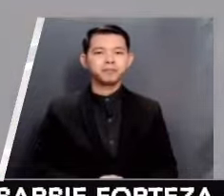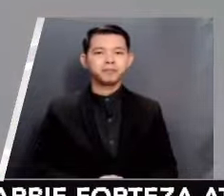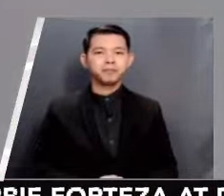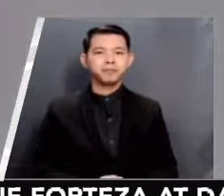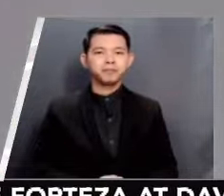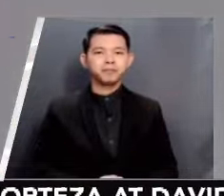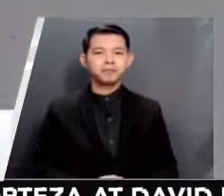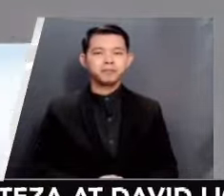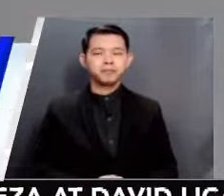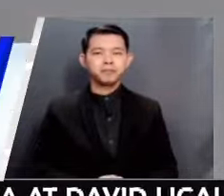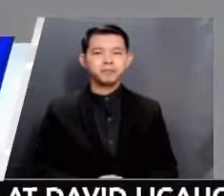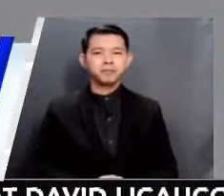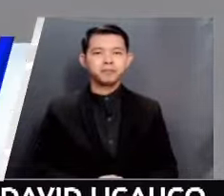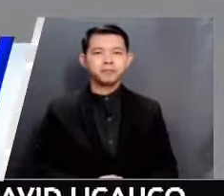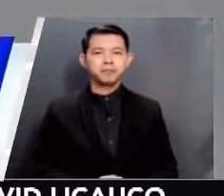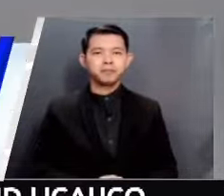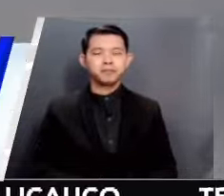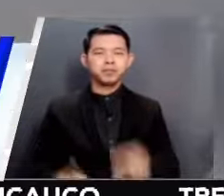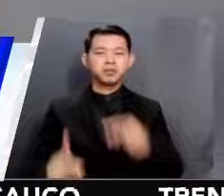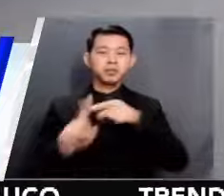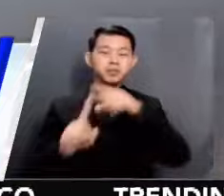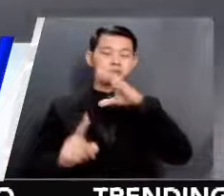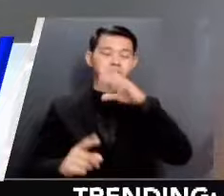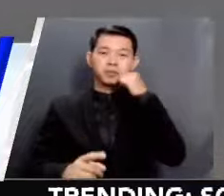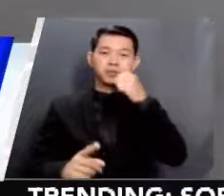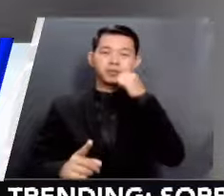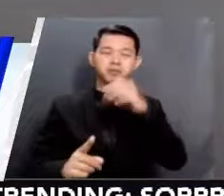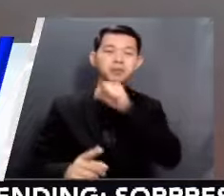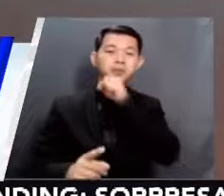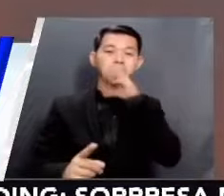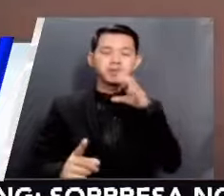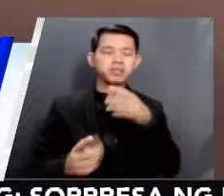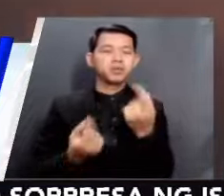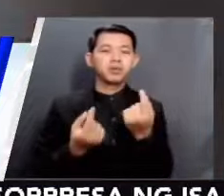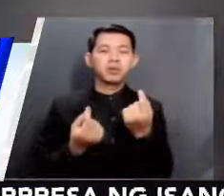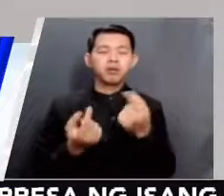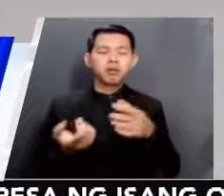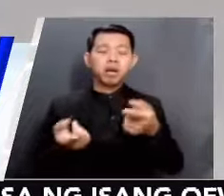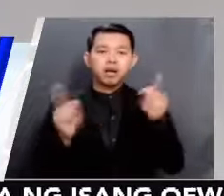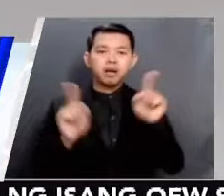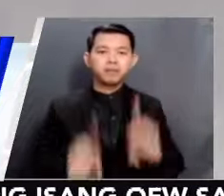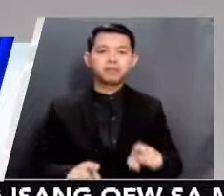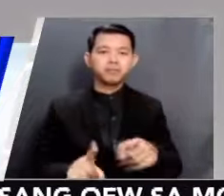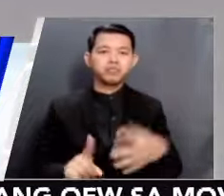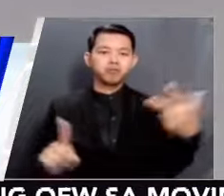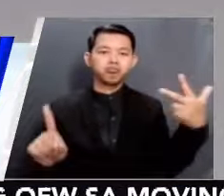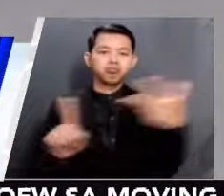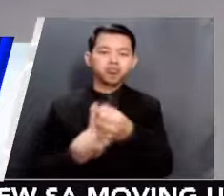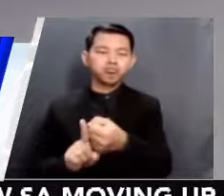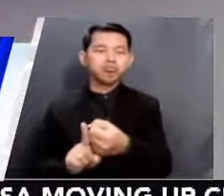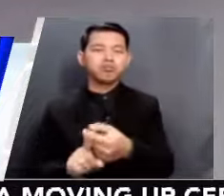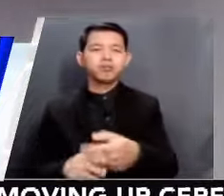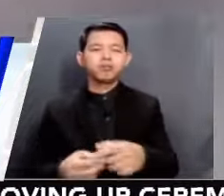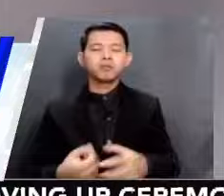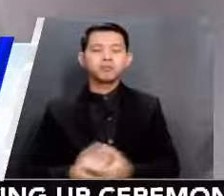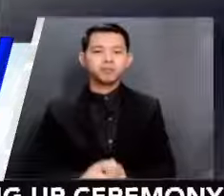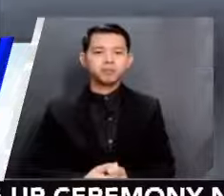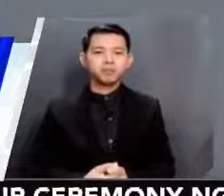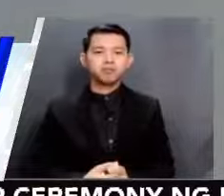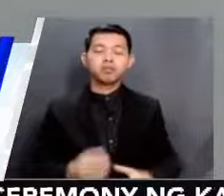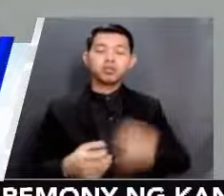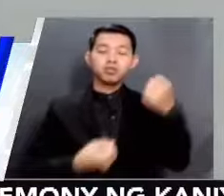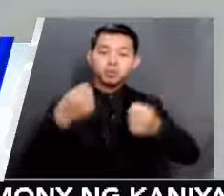Sugatan ang isang babaeng senior citizen matapos mabangga ng motorsiklo sa barangay Bicalibmanan, Camarines Sur. Sugatan din ang rider ng motorsiklo na